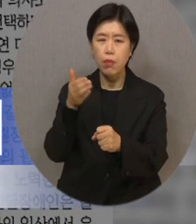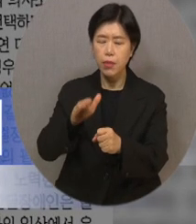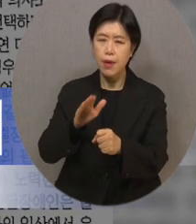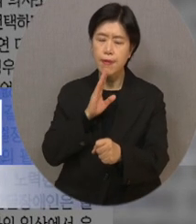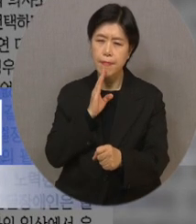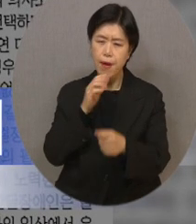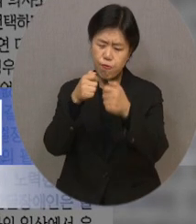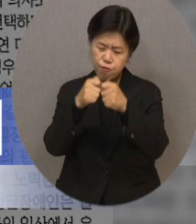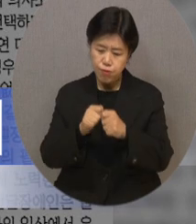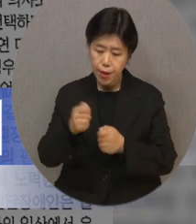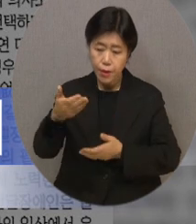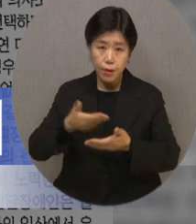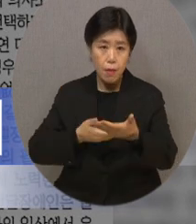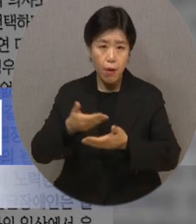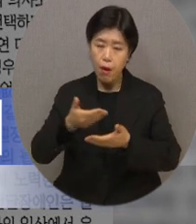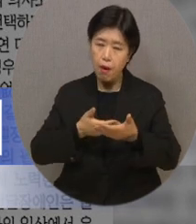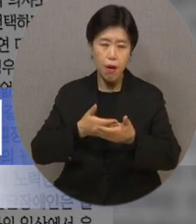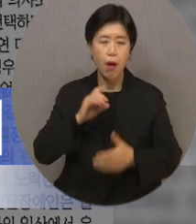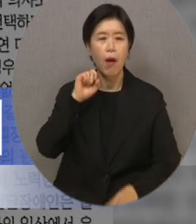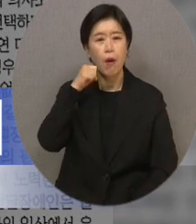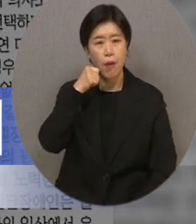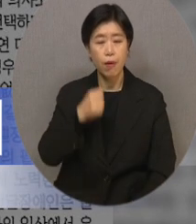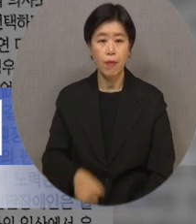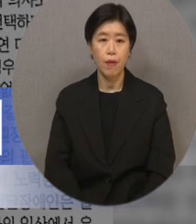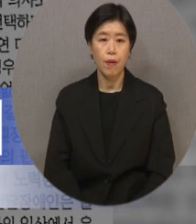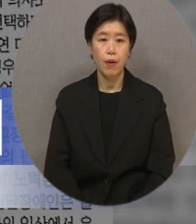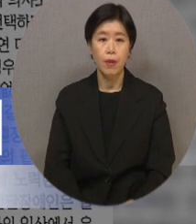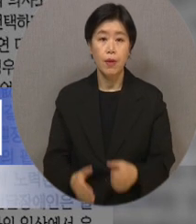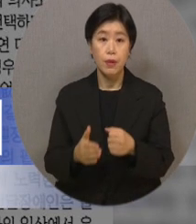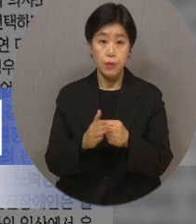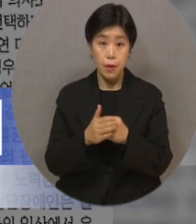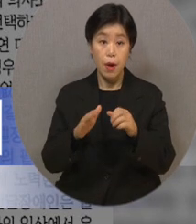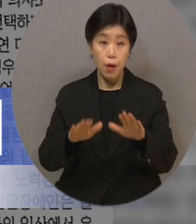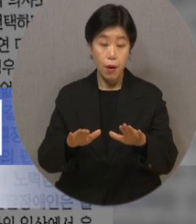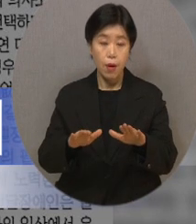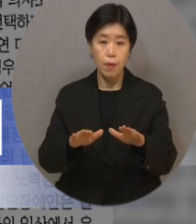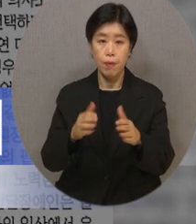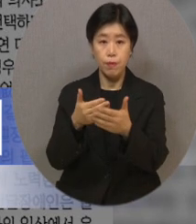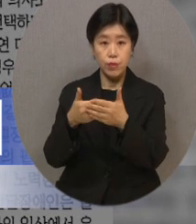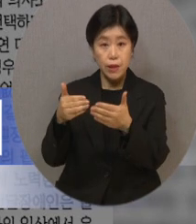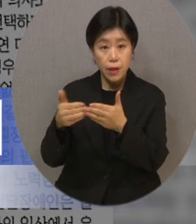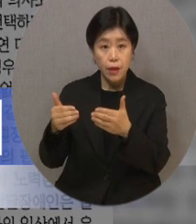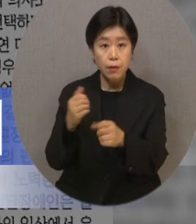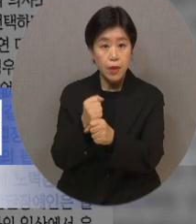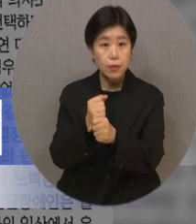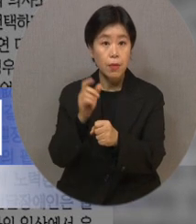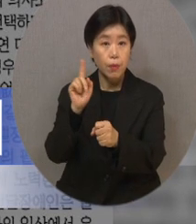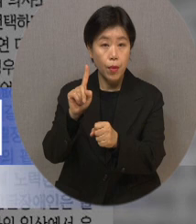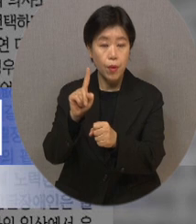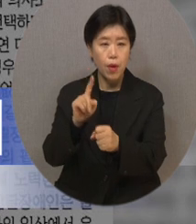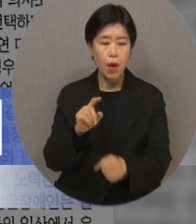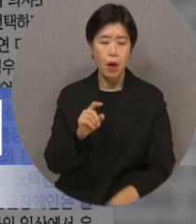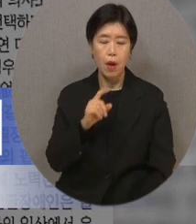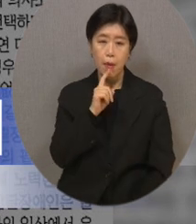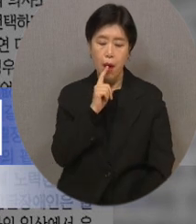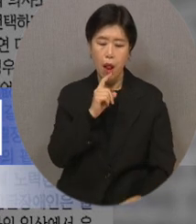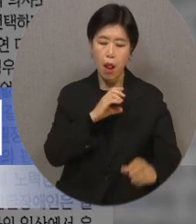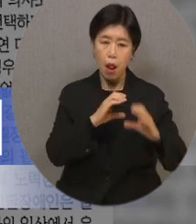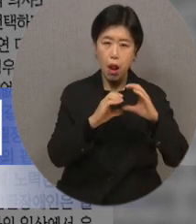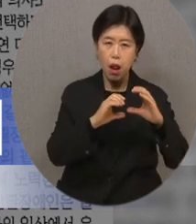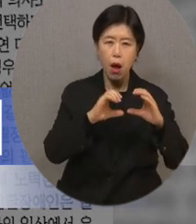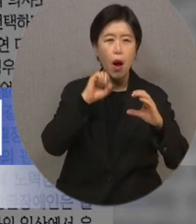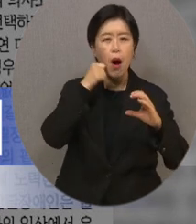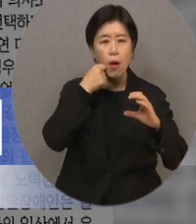주고받기에는 어려움이 있는데요 이번에 개발된 쉬운 이모티콘은 언어적 의사 소통이 어려운 사람 누구나